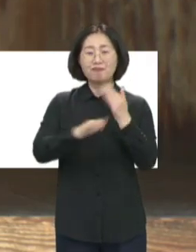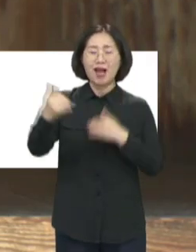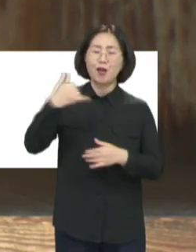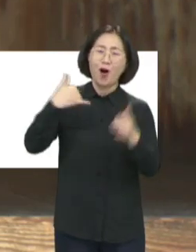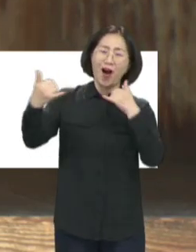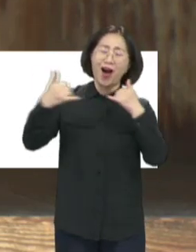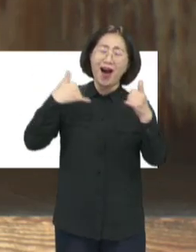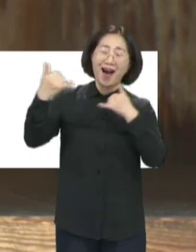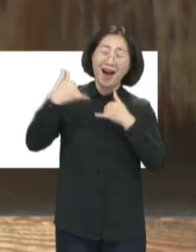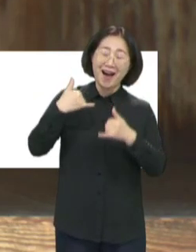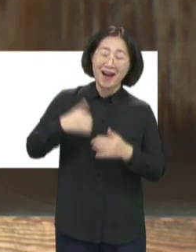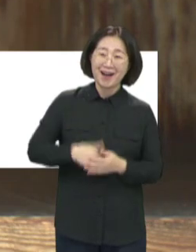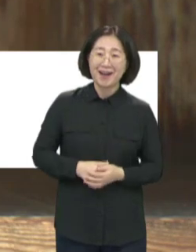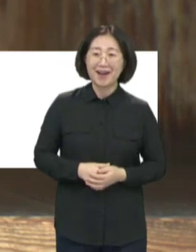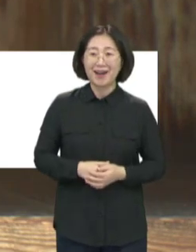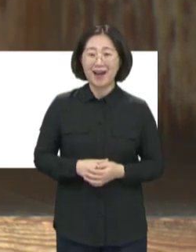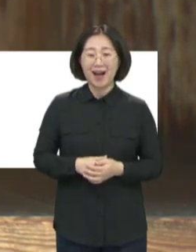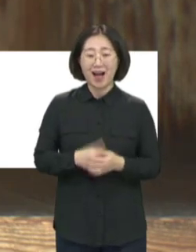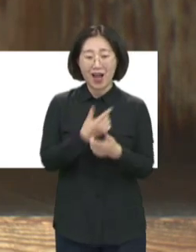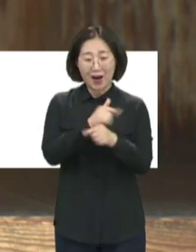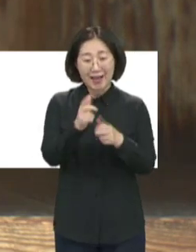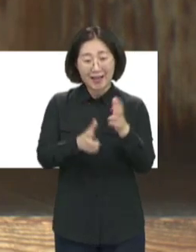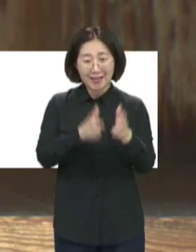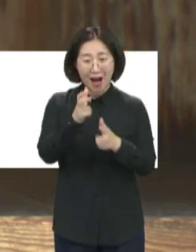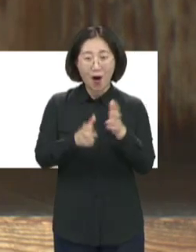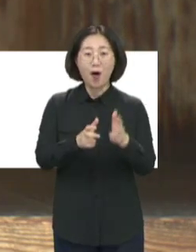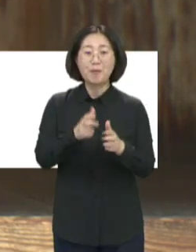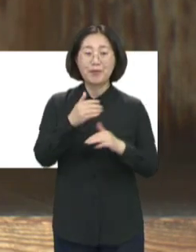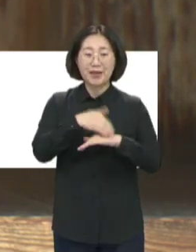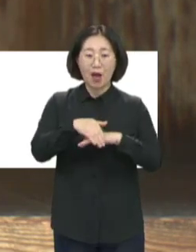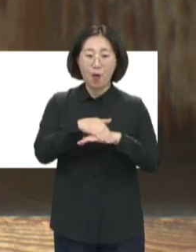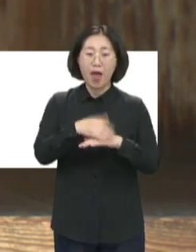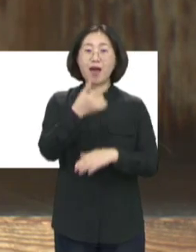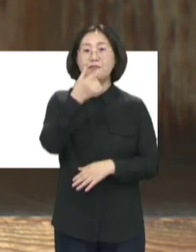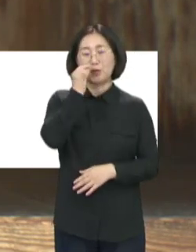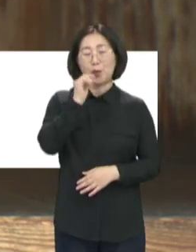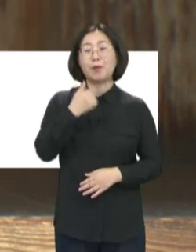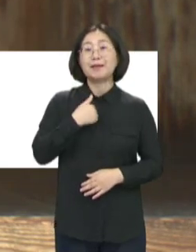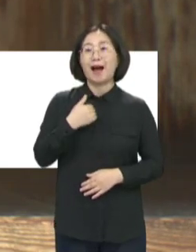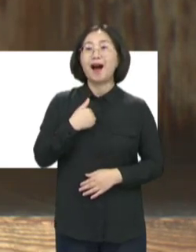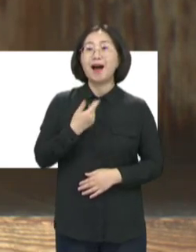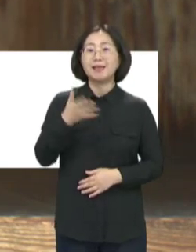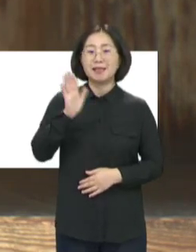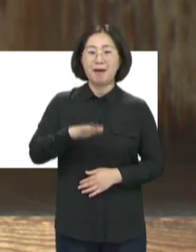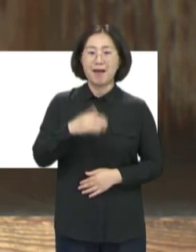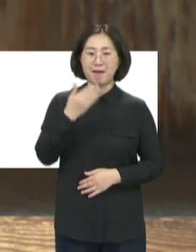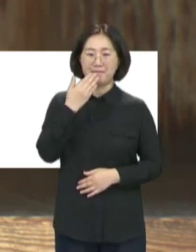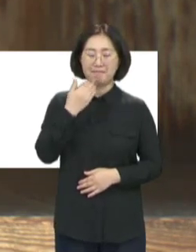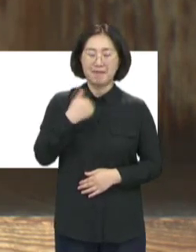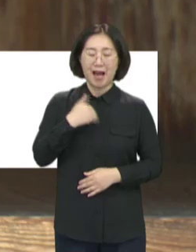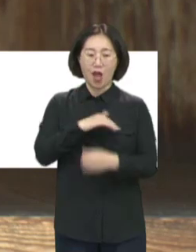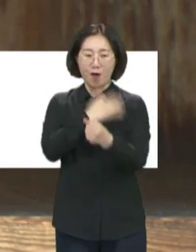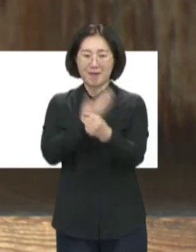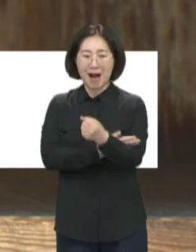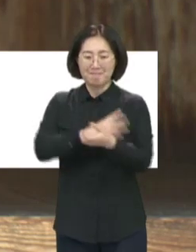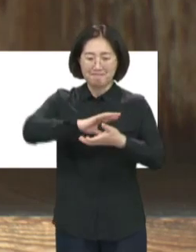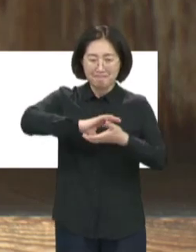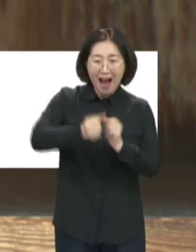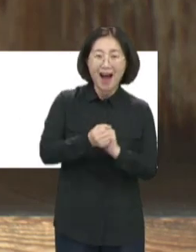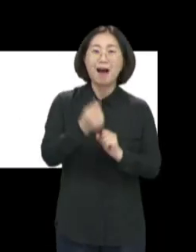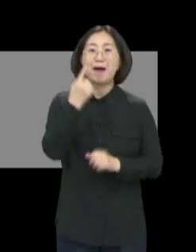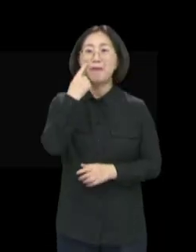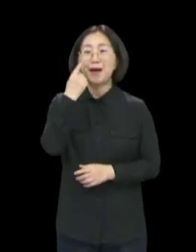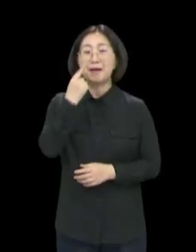앞으로 홍성군에서 하는 뭐 여러 가지 사업이 있는데 뭐 미약하지만 제가 할 수 있는 부분은 역량을 다해서 한번 해보도록